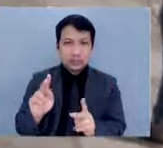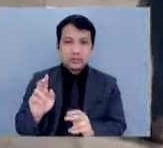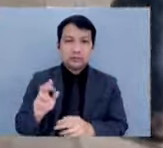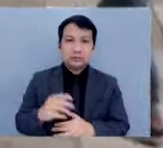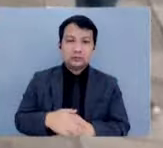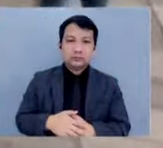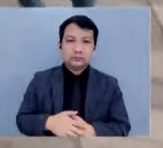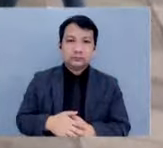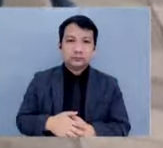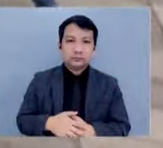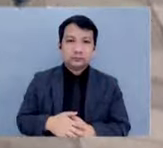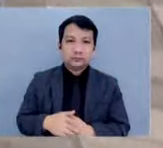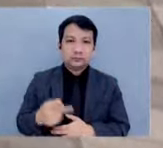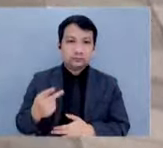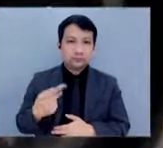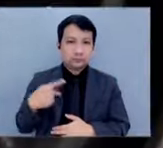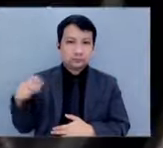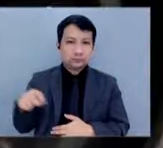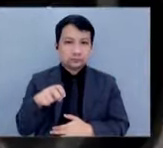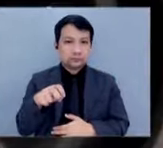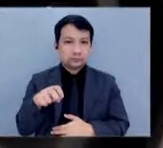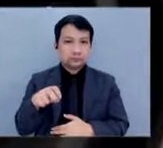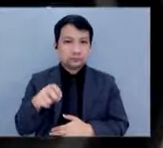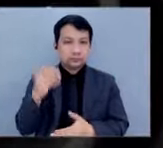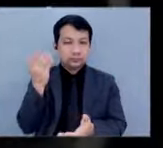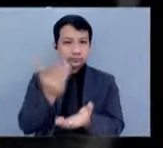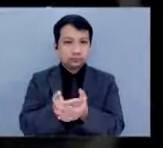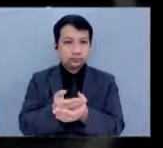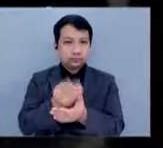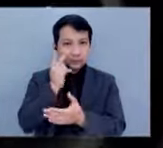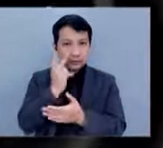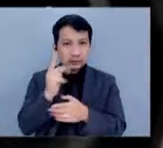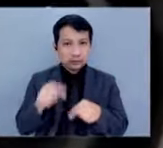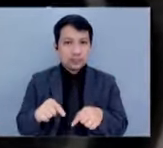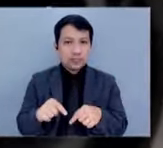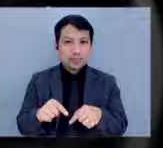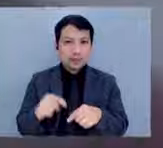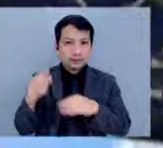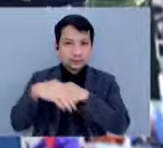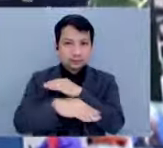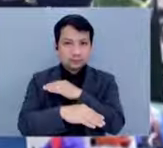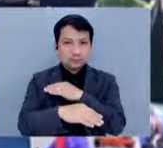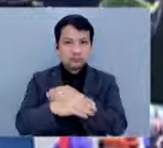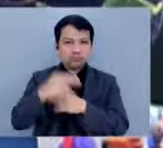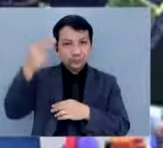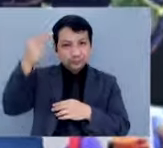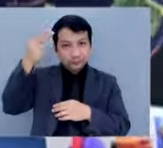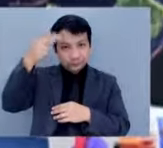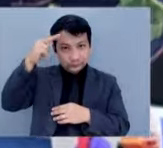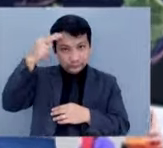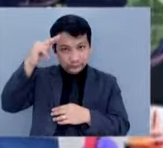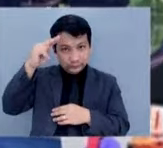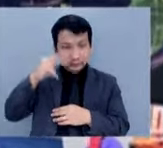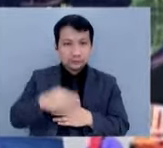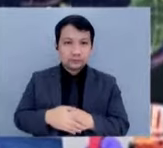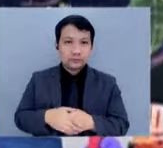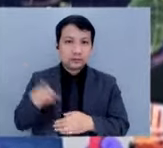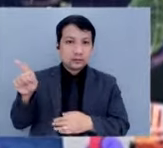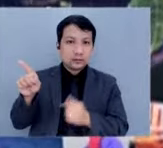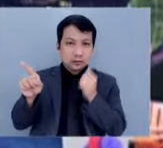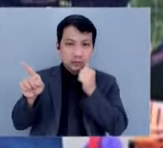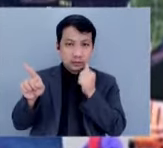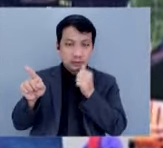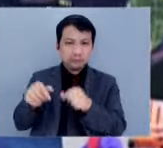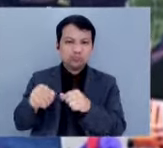May mga turistang piniling masilayan ang eclipse sa isang beach sa Mexico. Ang babae namang ito sa